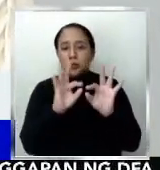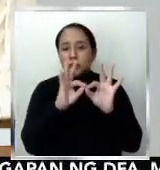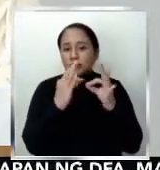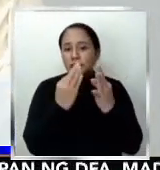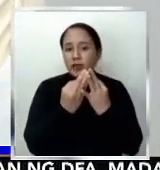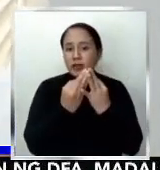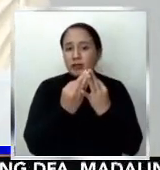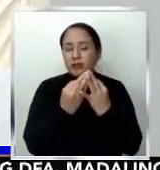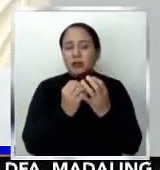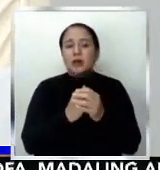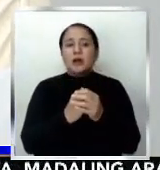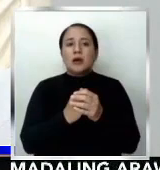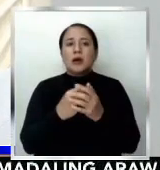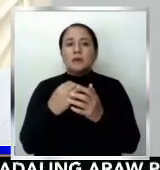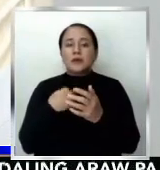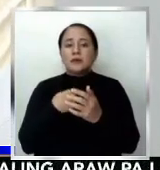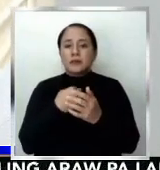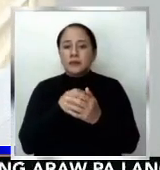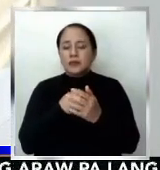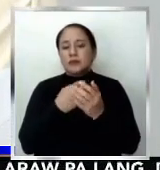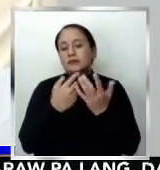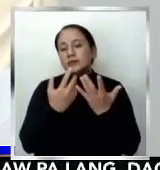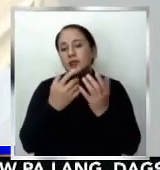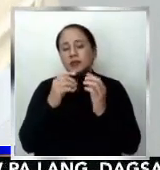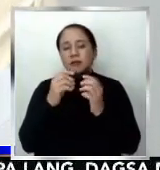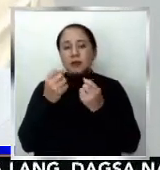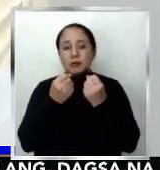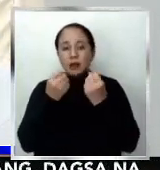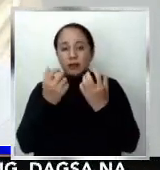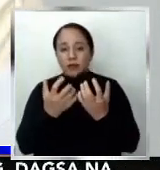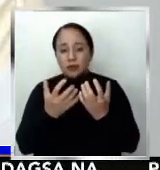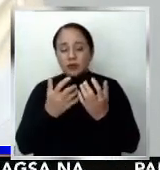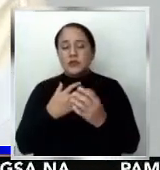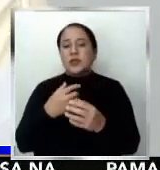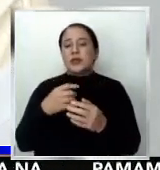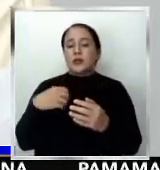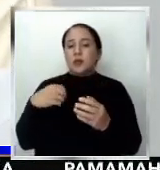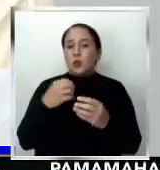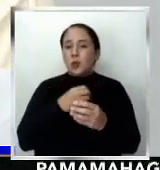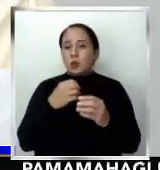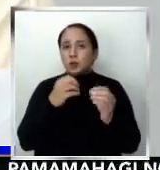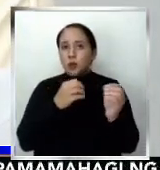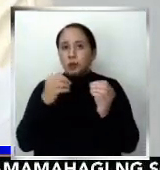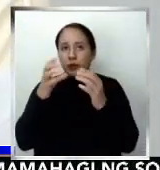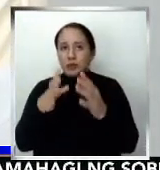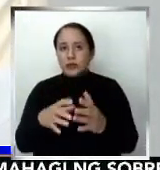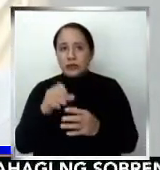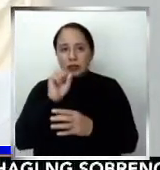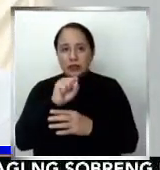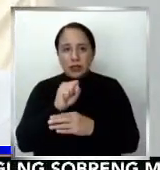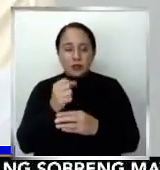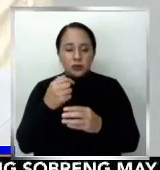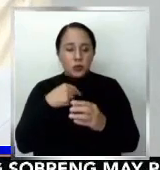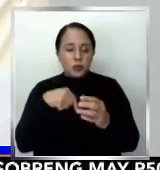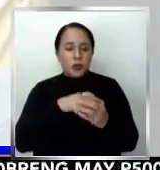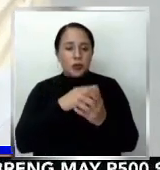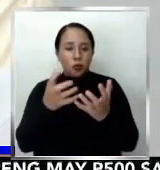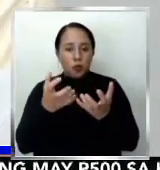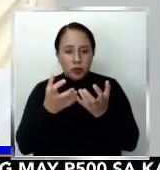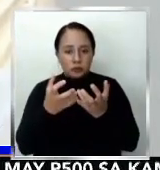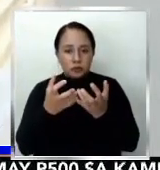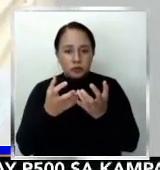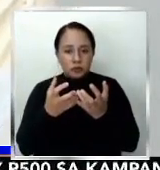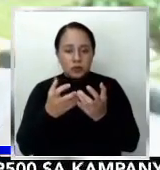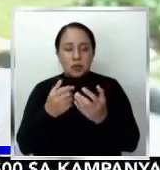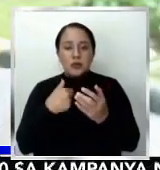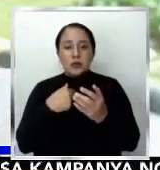mga drivers at operators na maaapektuhan. And of course, gusto natin highly maintain ang ating